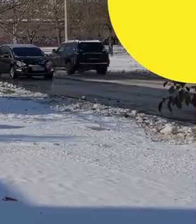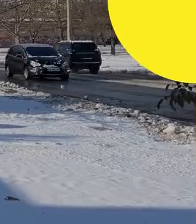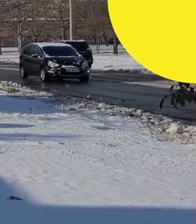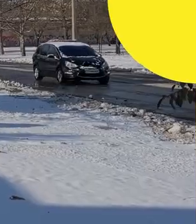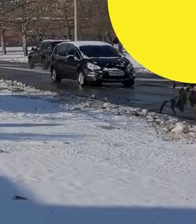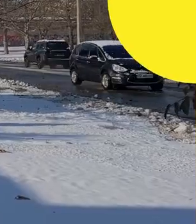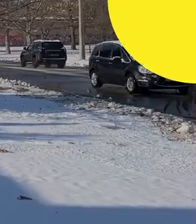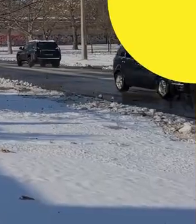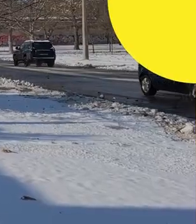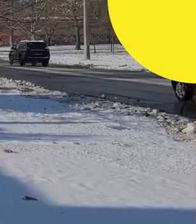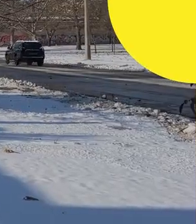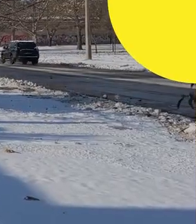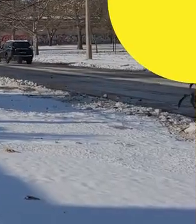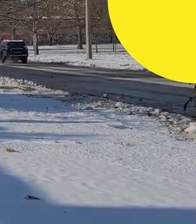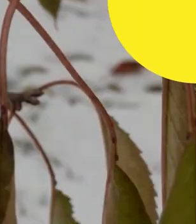Миколаїв